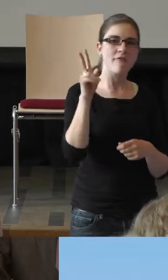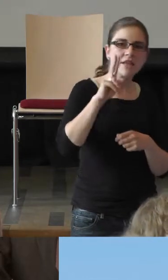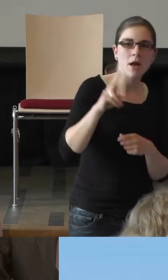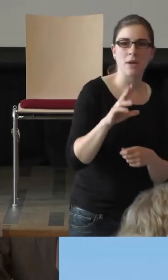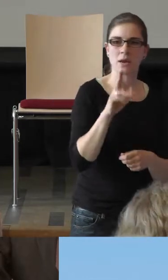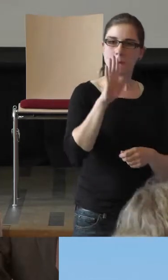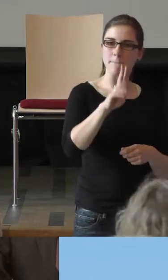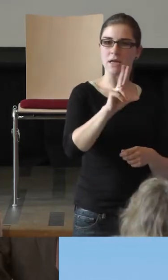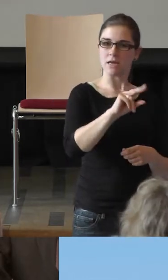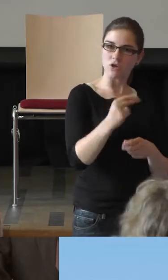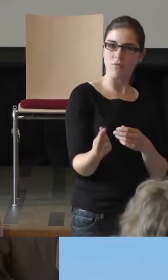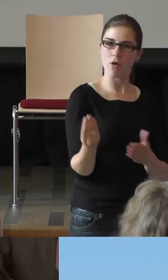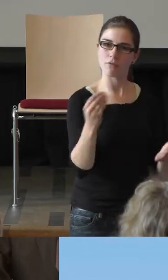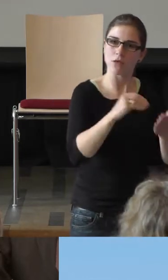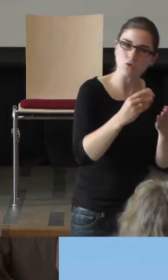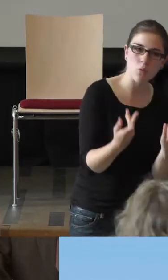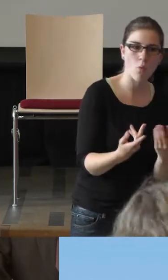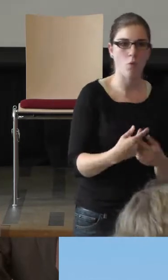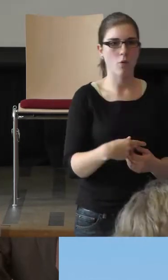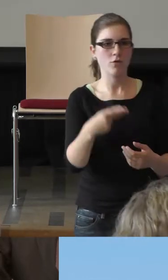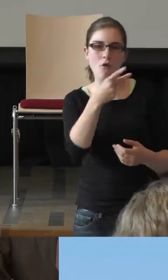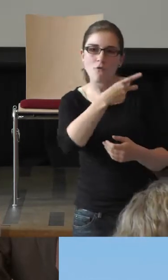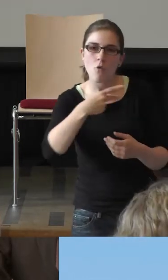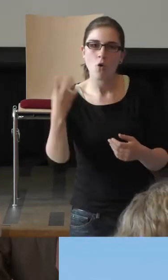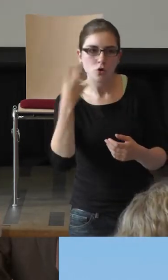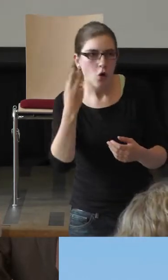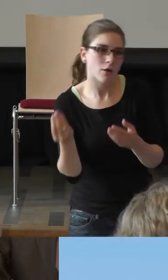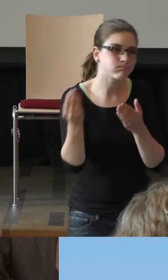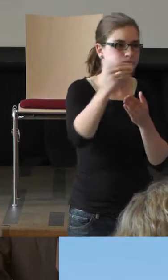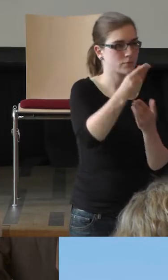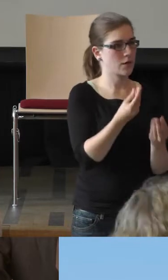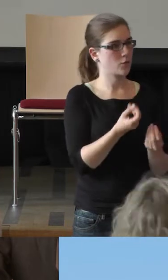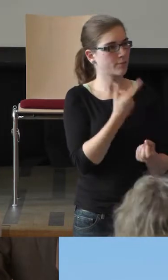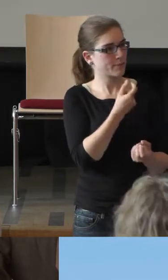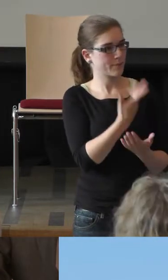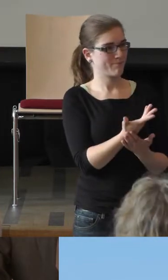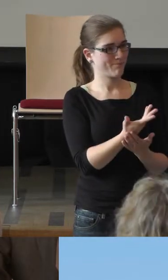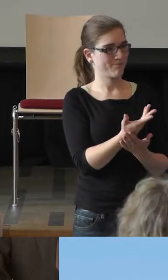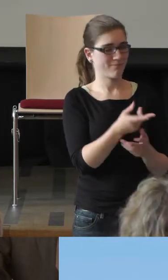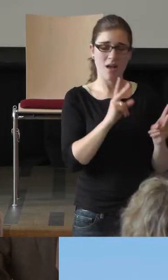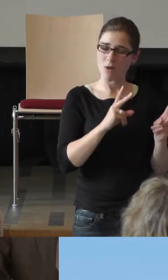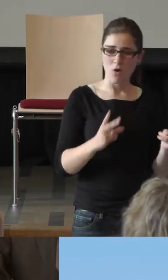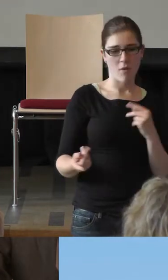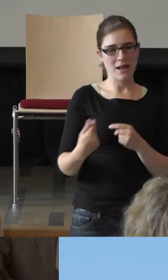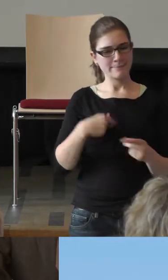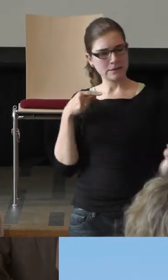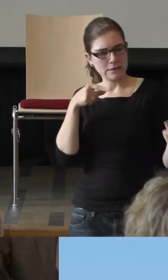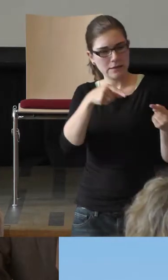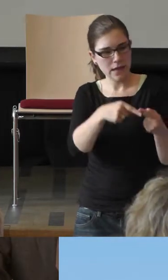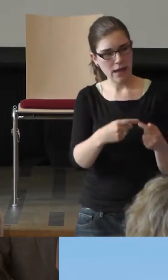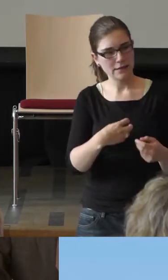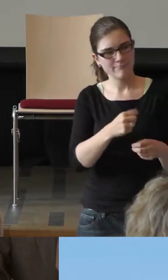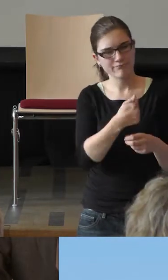bestimmen lassen, kostet nicht die Welt. Aber wenn das normal ist, dann gelten die Regeln, die auch für eine andere schmerzhafte